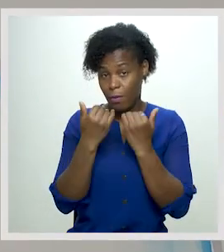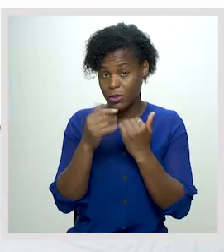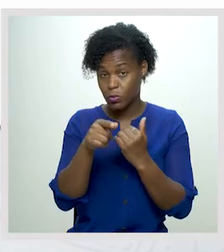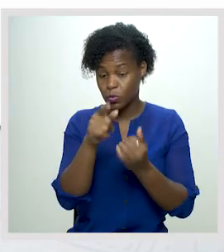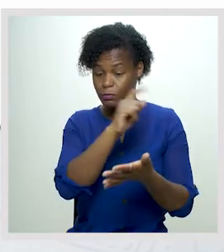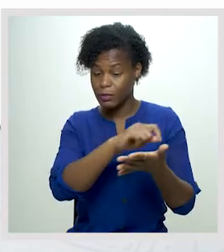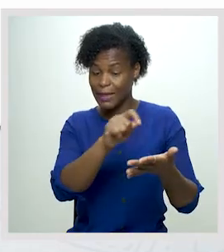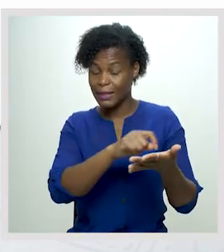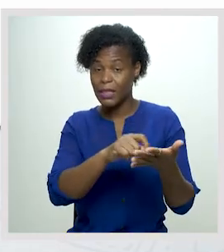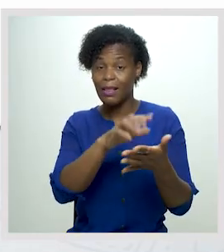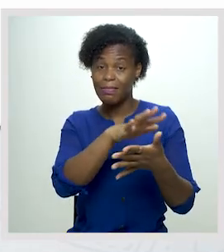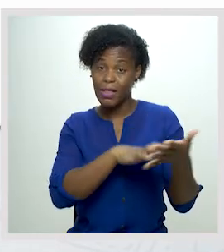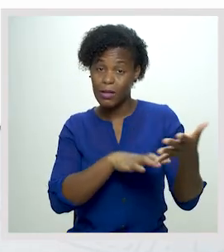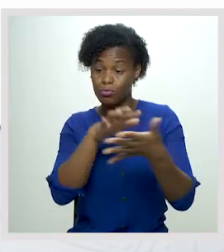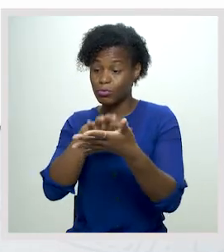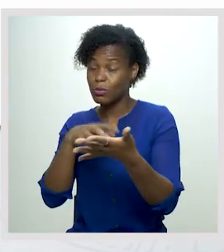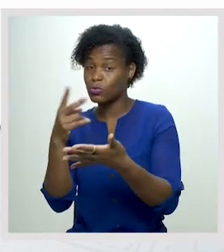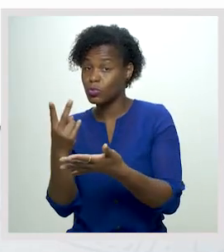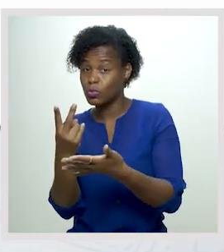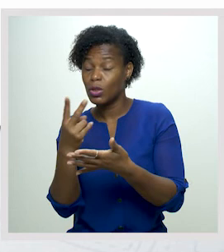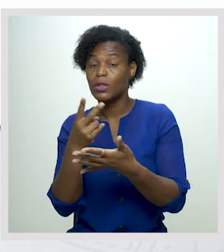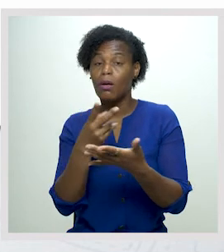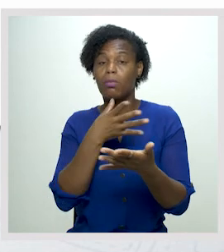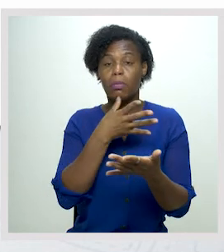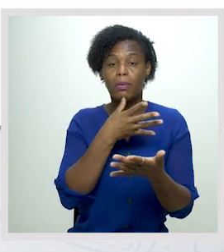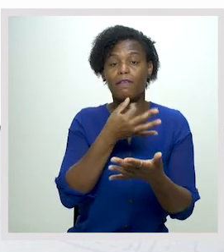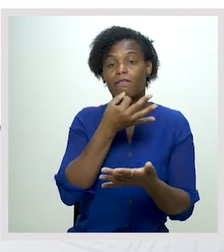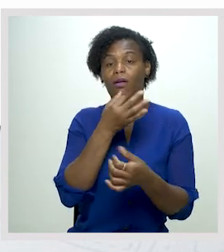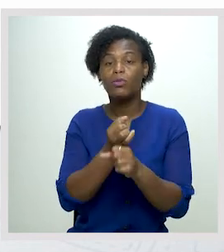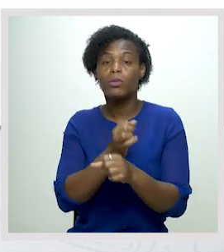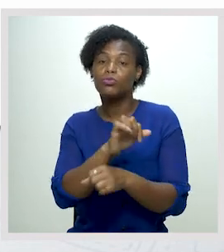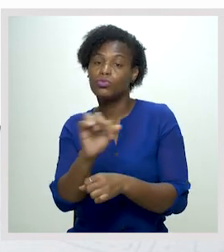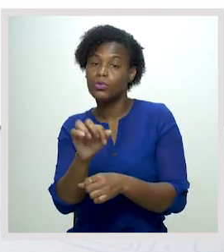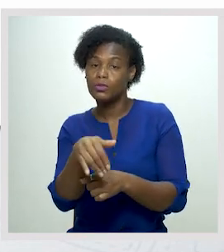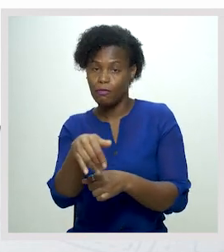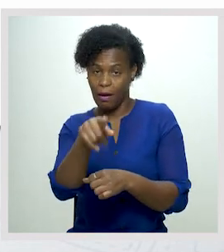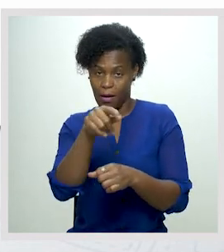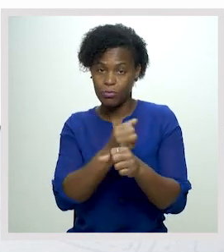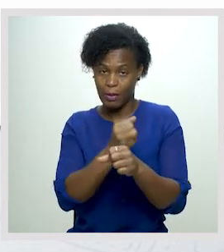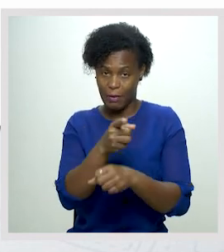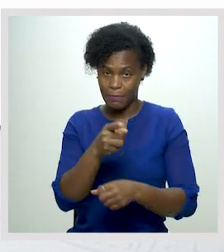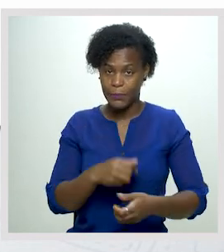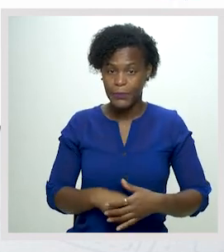tu vas écrire 2 textes pour les présenter et parler de leur goût. À toi de travailler.